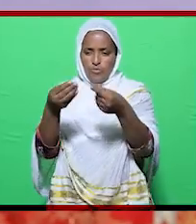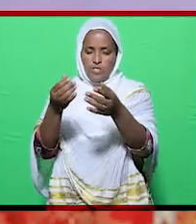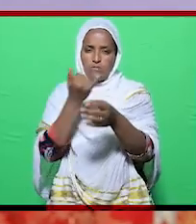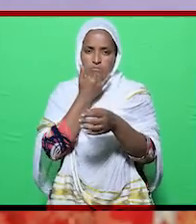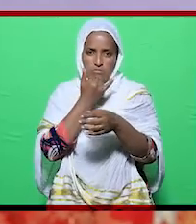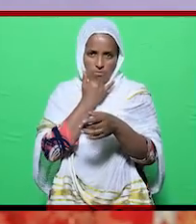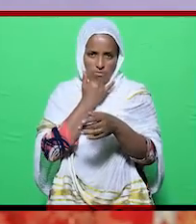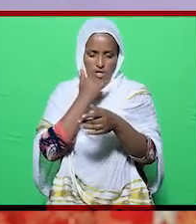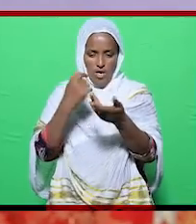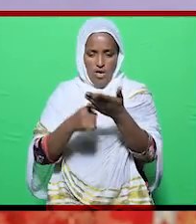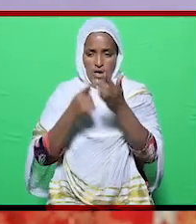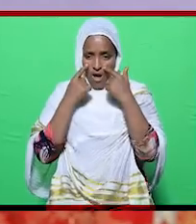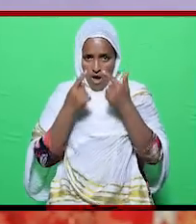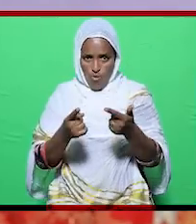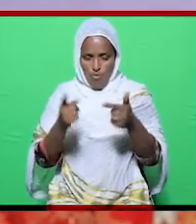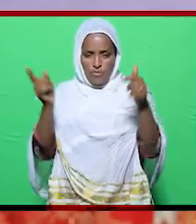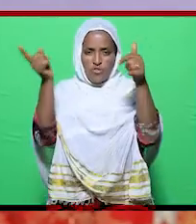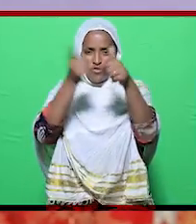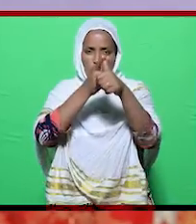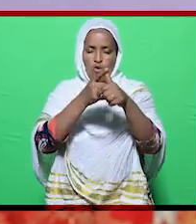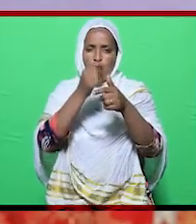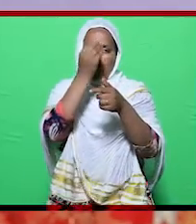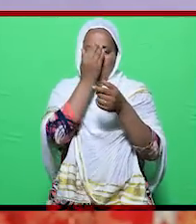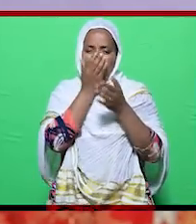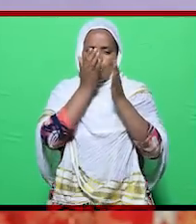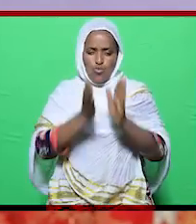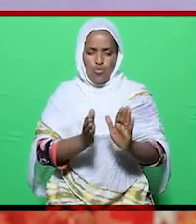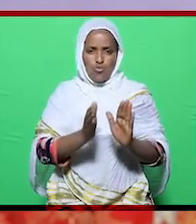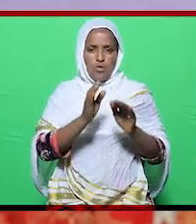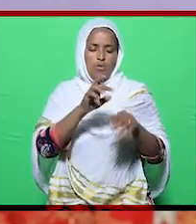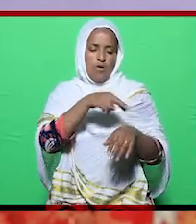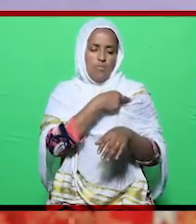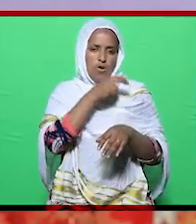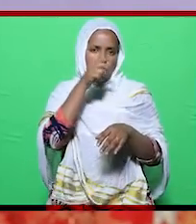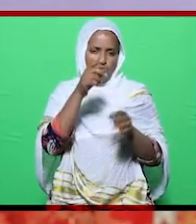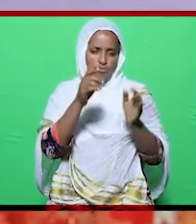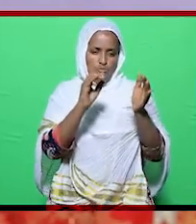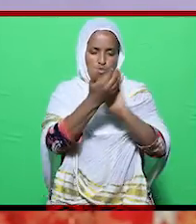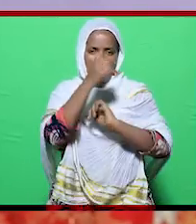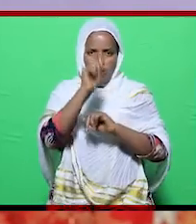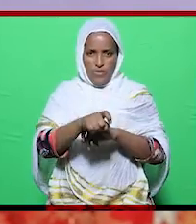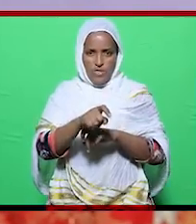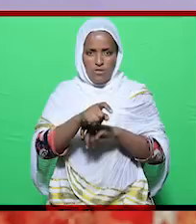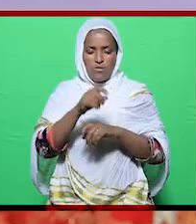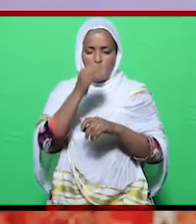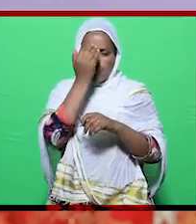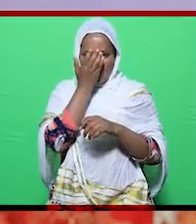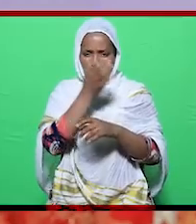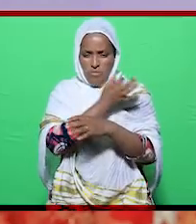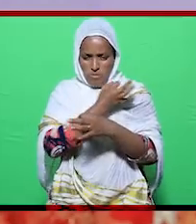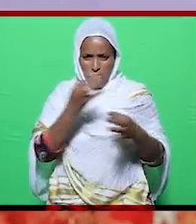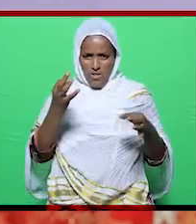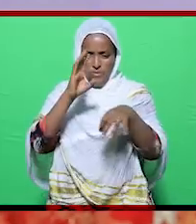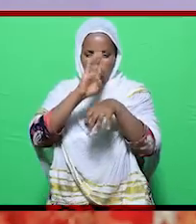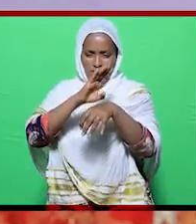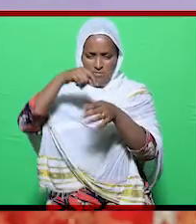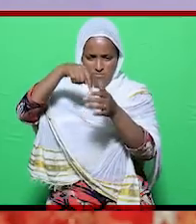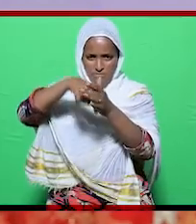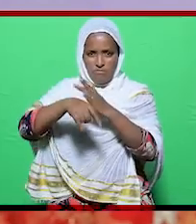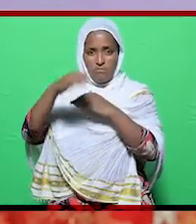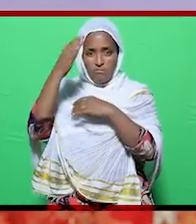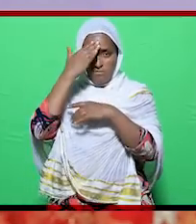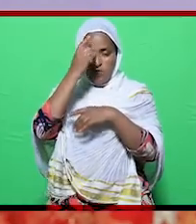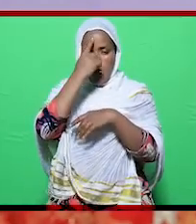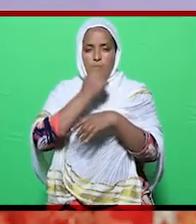ይችላል የማያምነውን ጉዳይ እንዲስል እድሉን መስጠት የለብንም። ይህንን ስላየሁኝ የመጀመሪያው ኦርቶዶክሳዊ